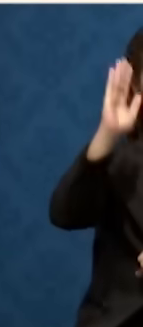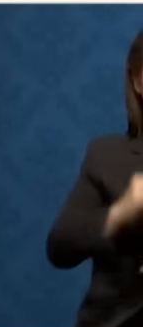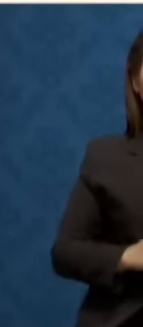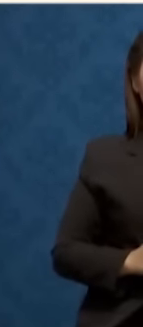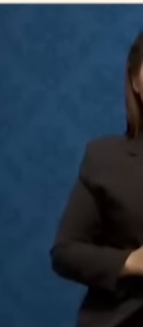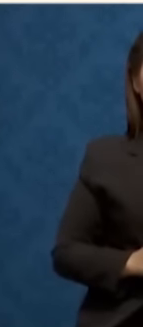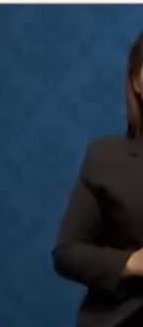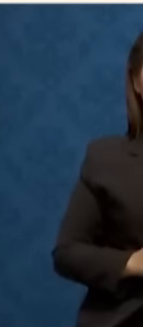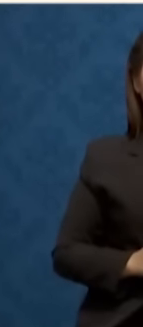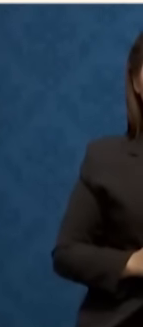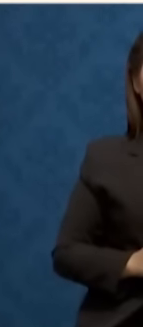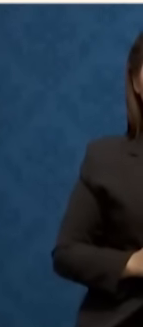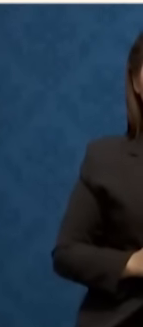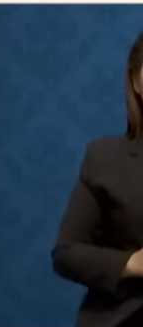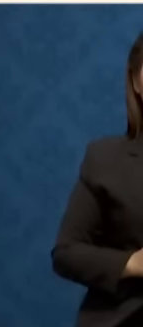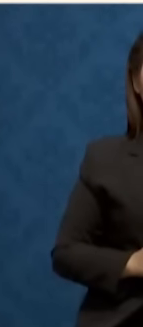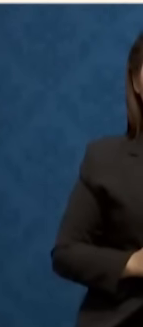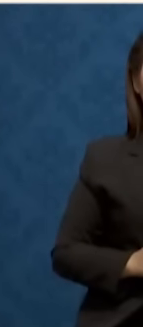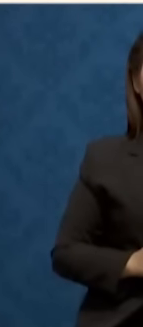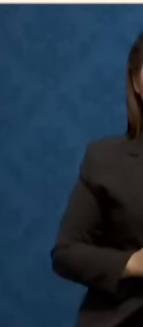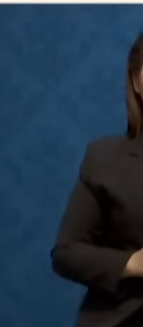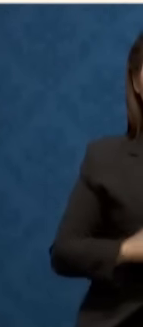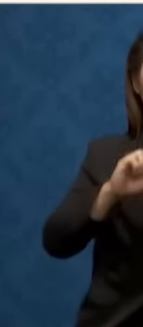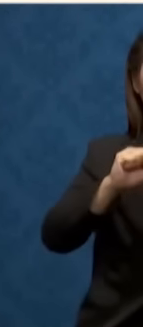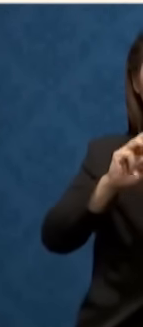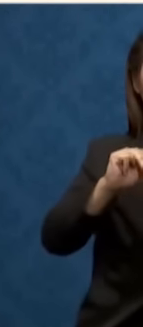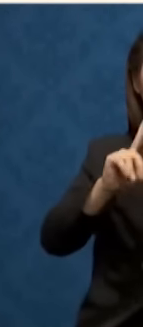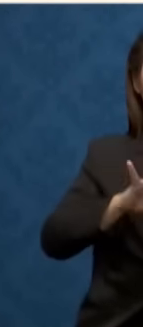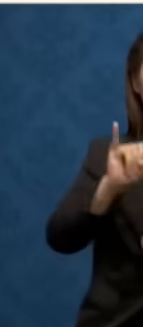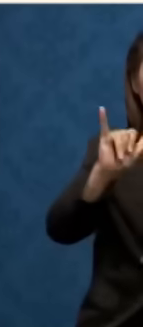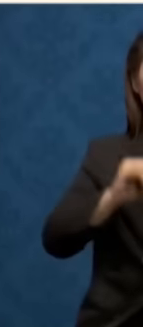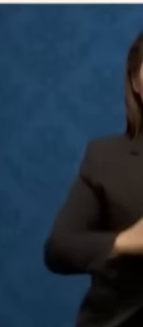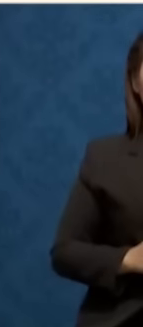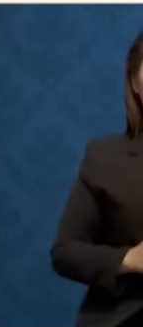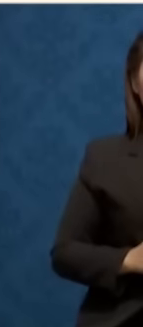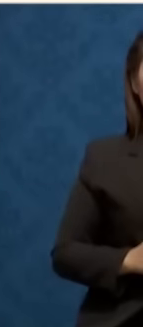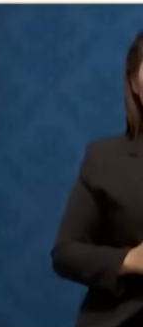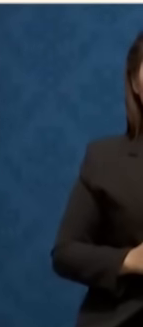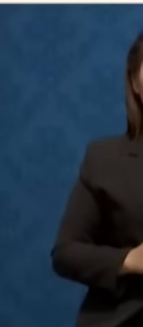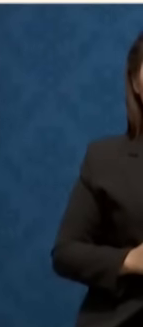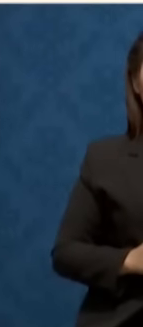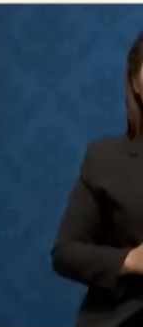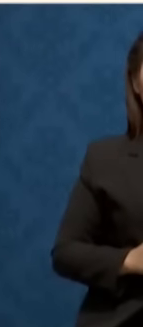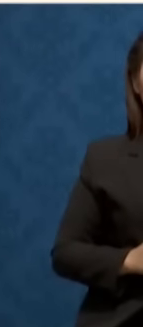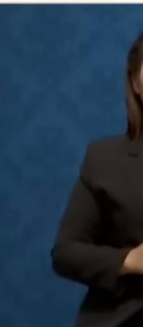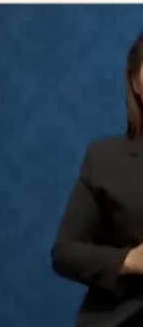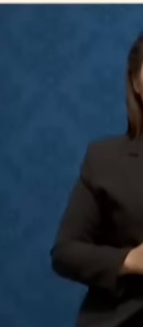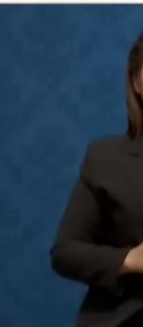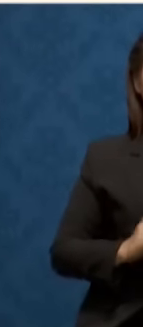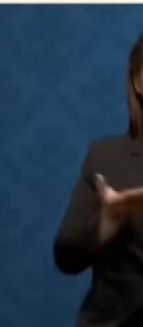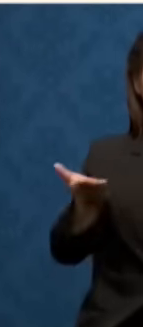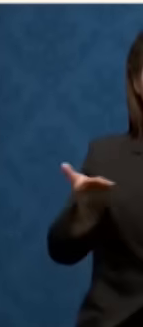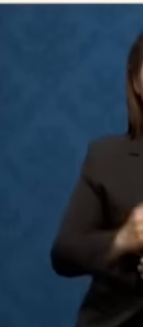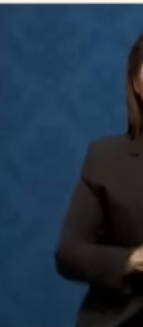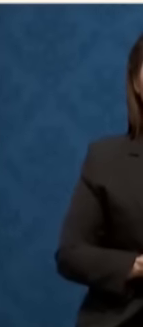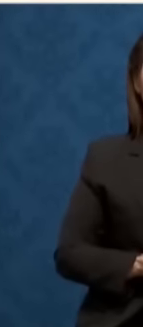สมชายแสวงการครับ ท่าน คร ับท่าน สมชายชวันการประท้วงเชิญครับ ครับข